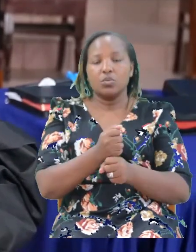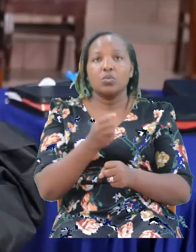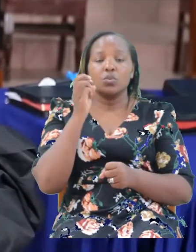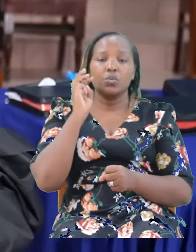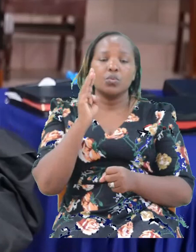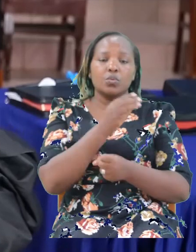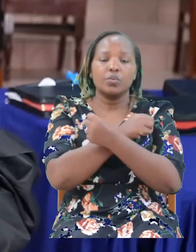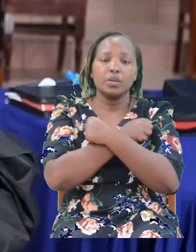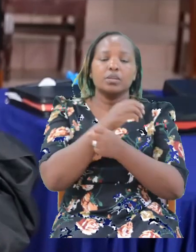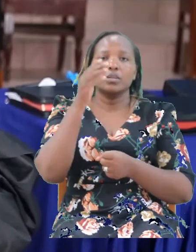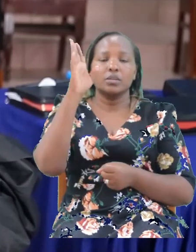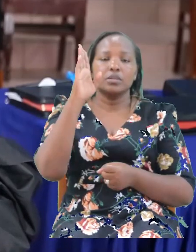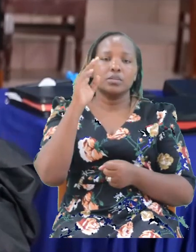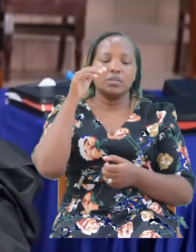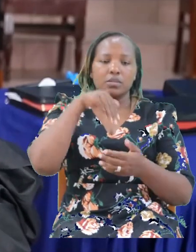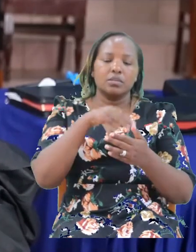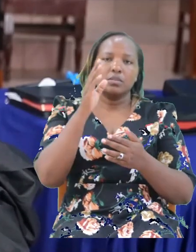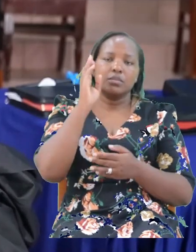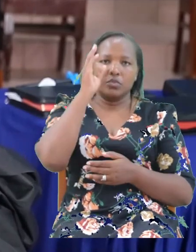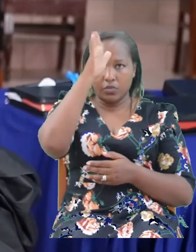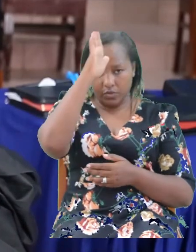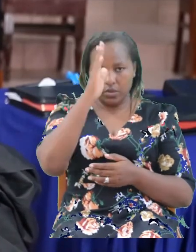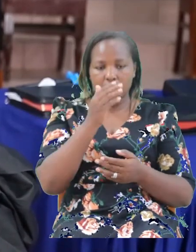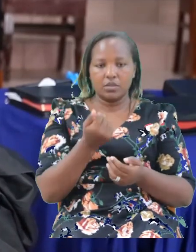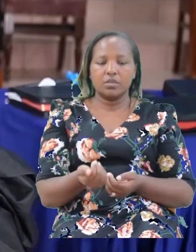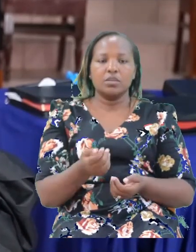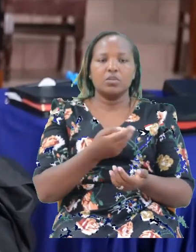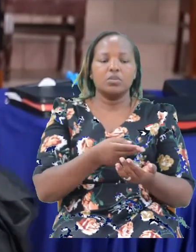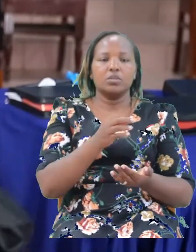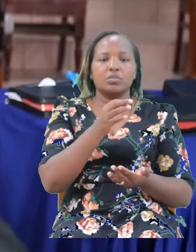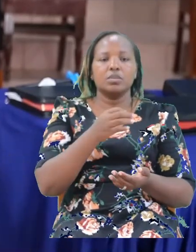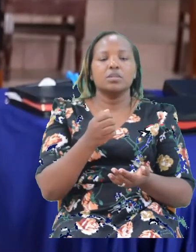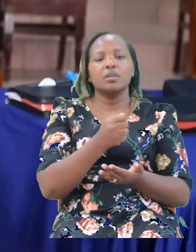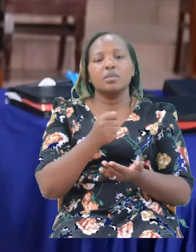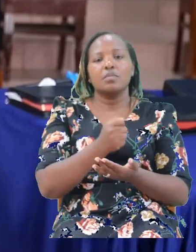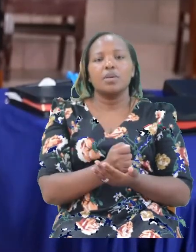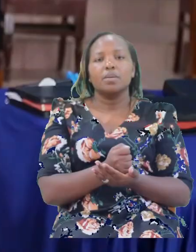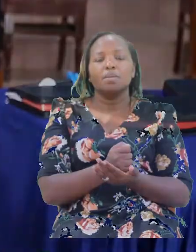mapenzi yake, katika jina la Baba, Mwana na Roho Mtakatifu. Amen.